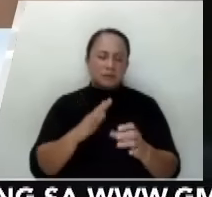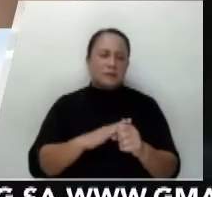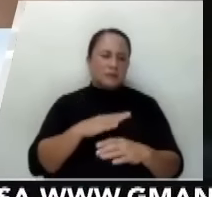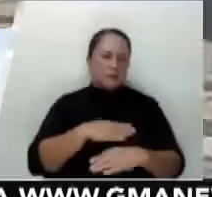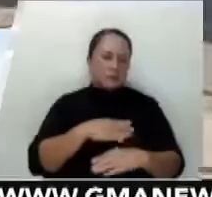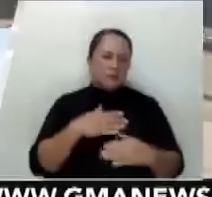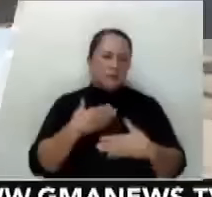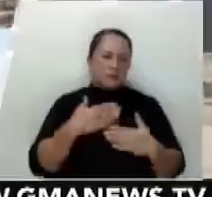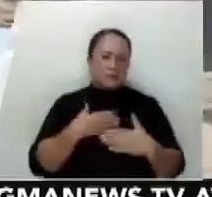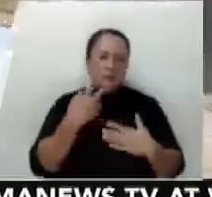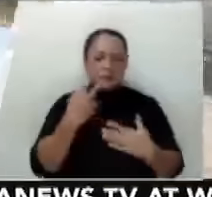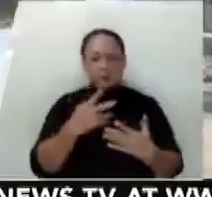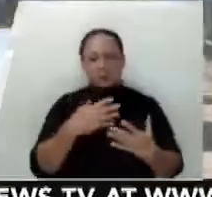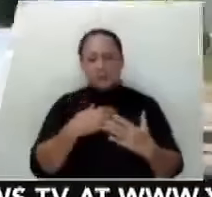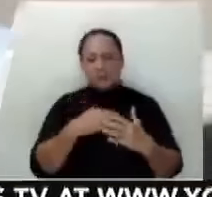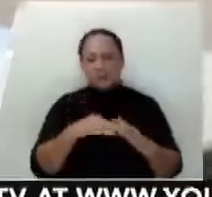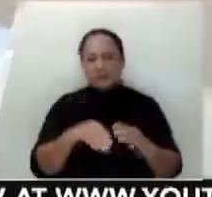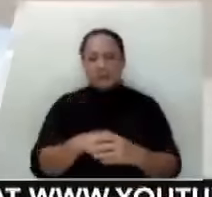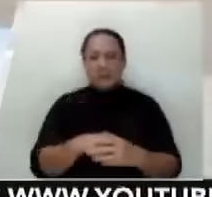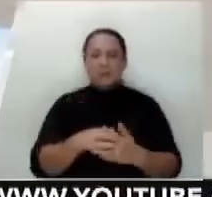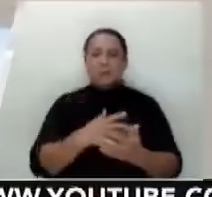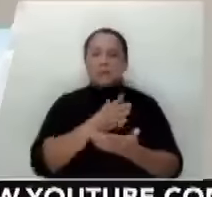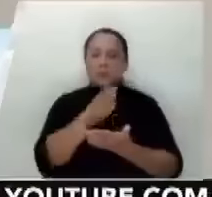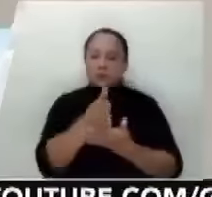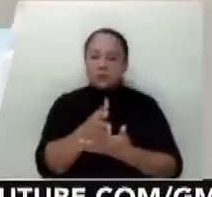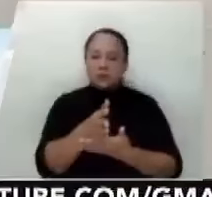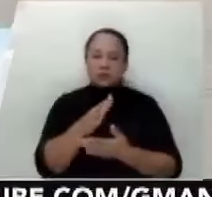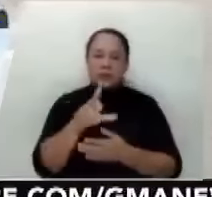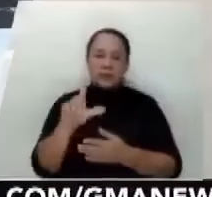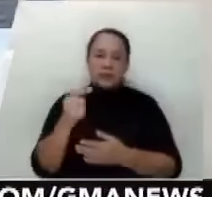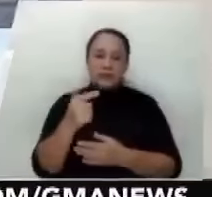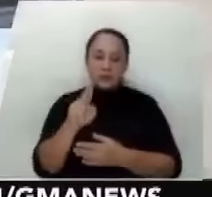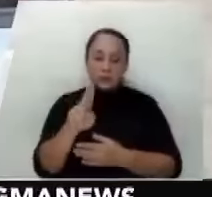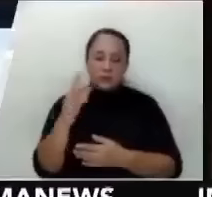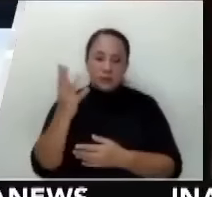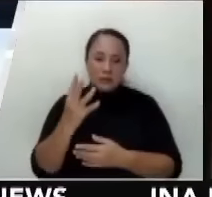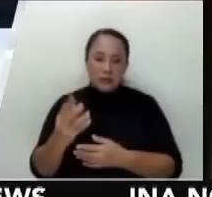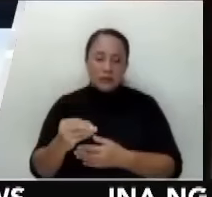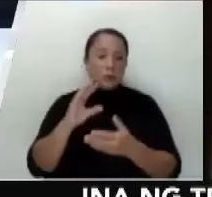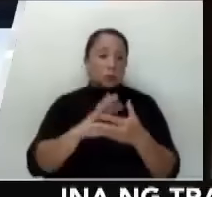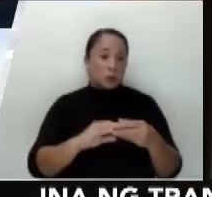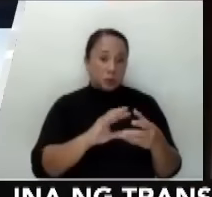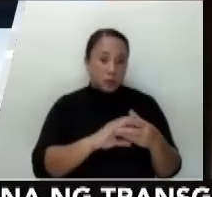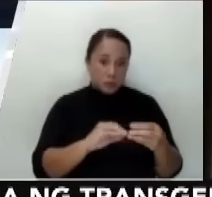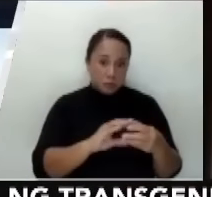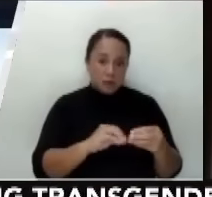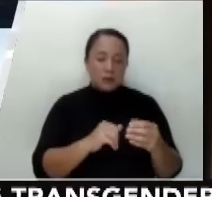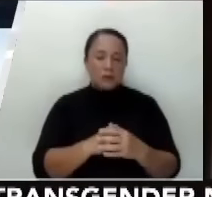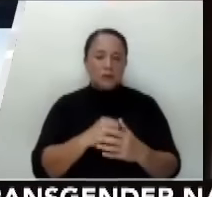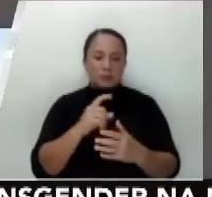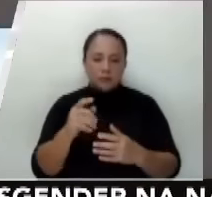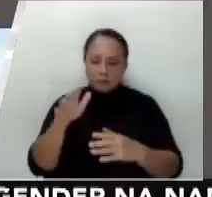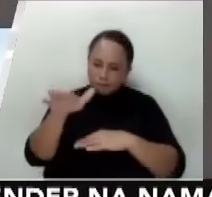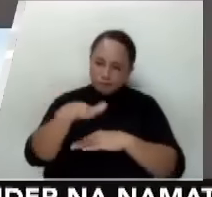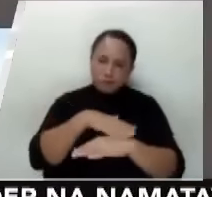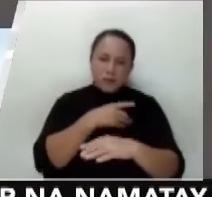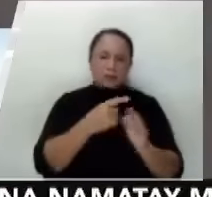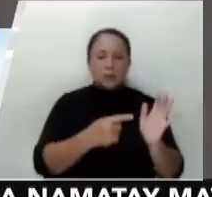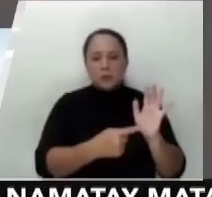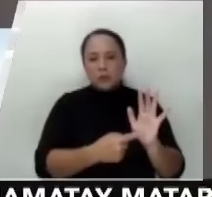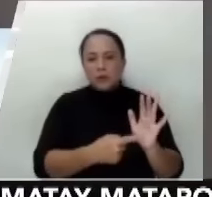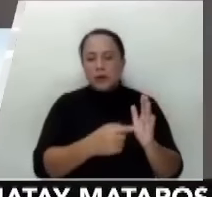maililipat ko. Nang makarating sa lokal na pamahalaan ng Batangas ang kwento ni Mang Rufino, agad siyang pinatawag para ipakita ang housing